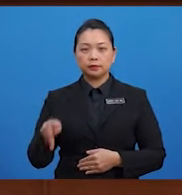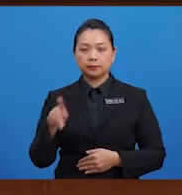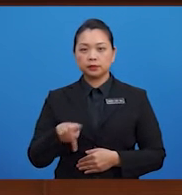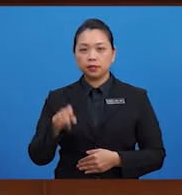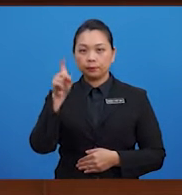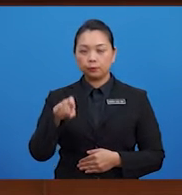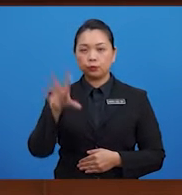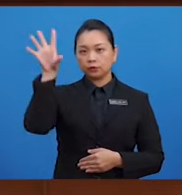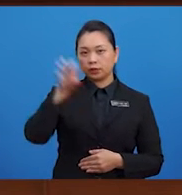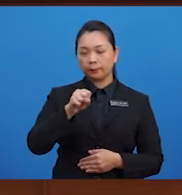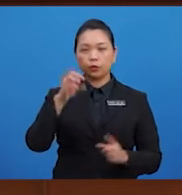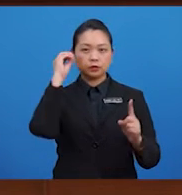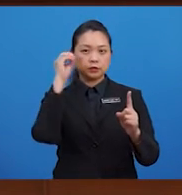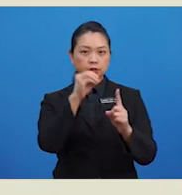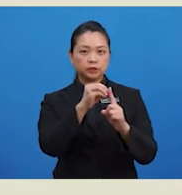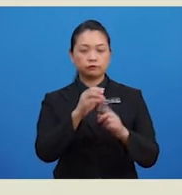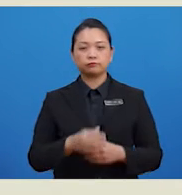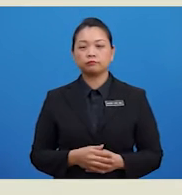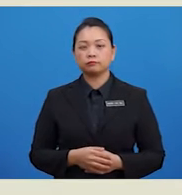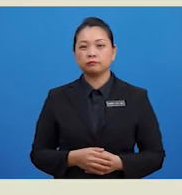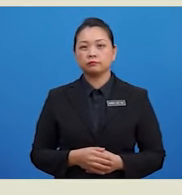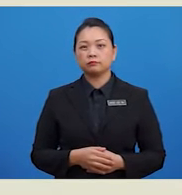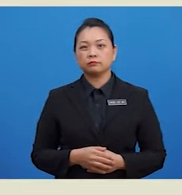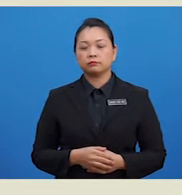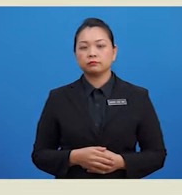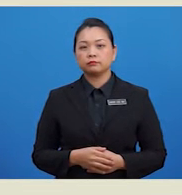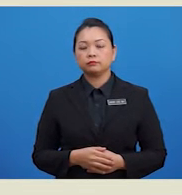objektif pembelajaran yang berikut.